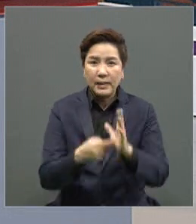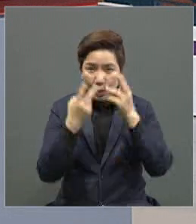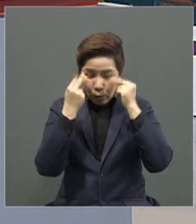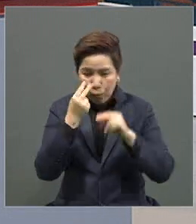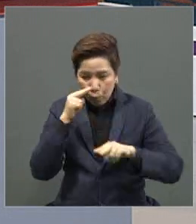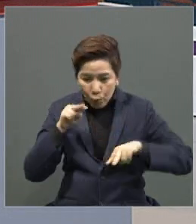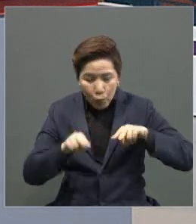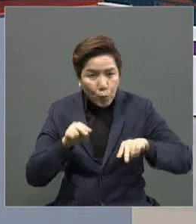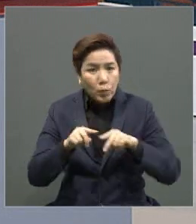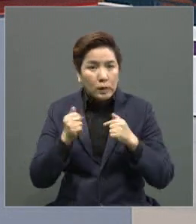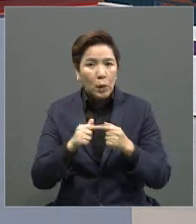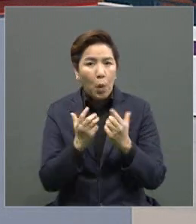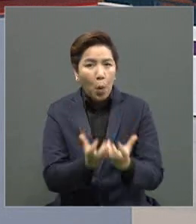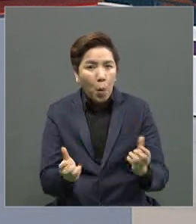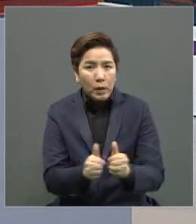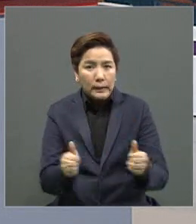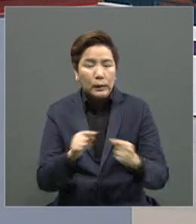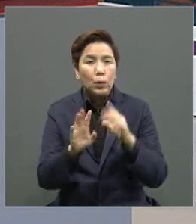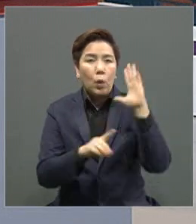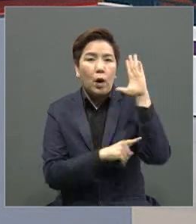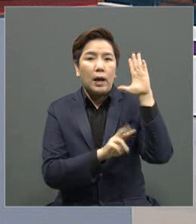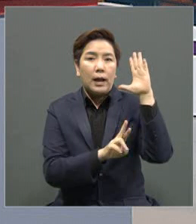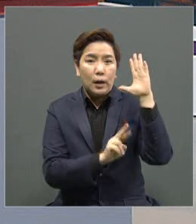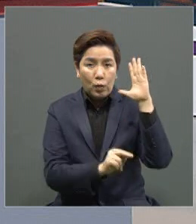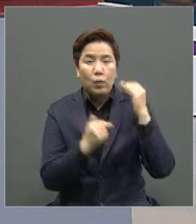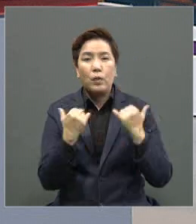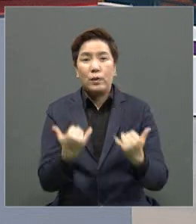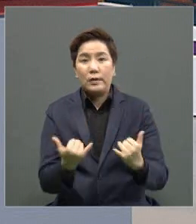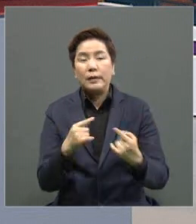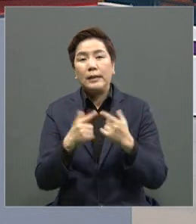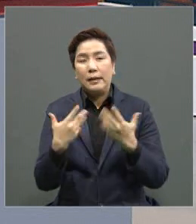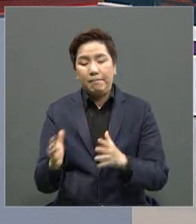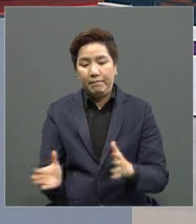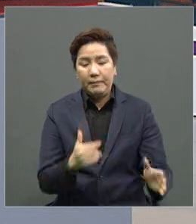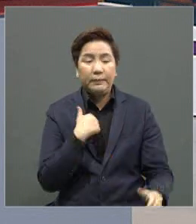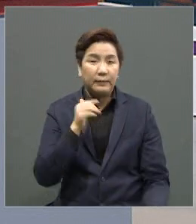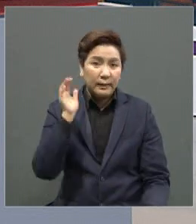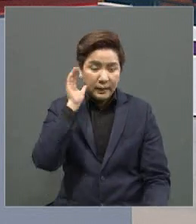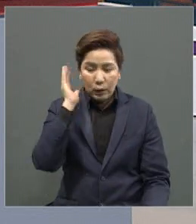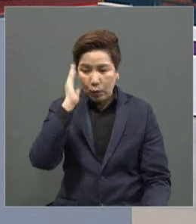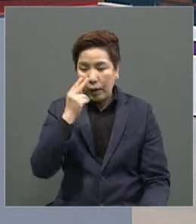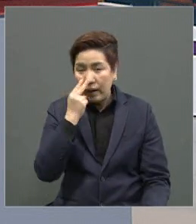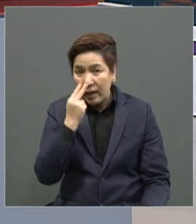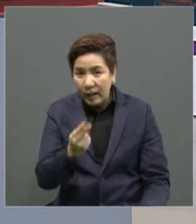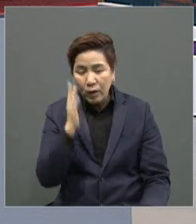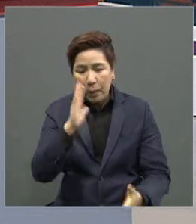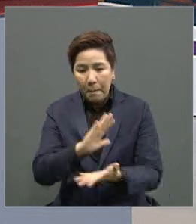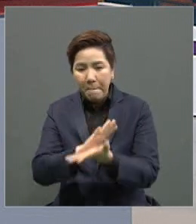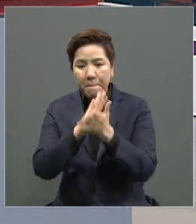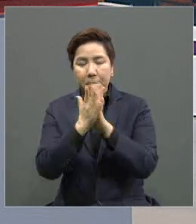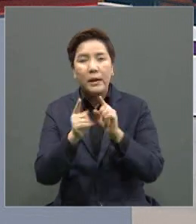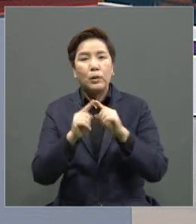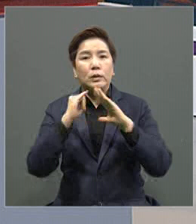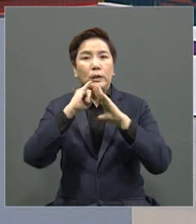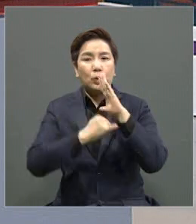นายกรัฐมนตรีว่าเนี่ยของดีของเด่นจังหวัดระนองนะนอกจากนี้ค่ะก็เชื่อว่าจะได้เห็นถึงการเปลี่ยนแปลงของจังหวั